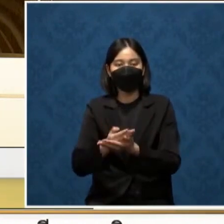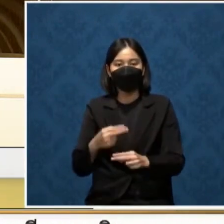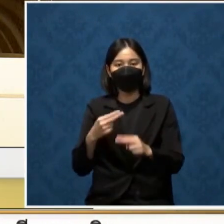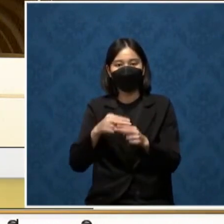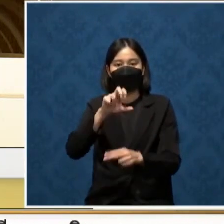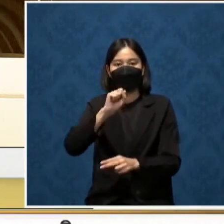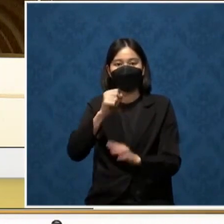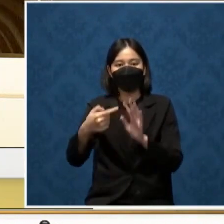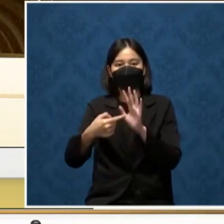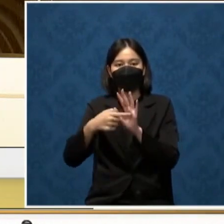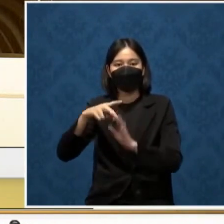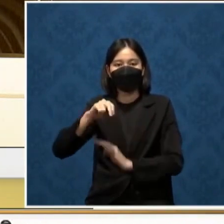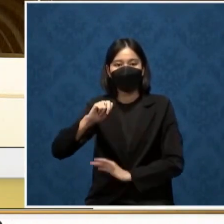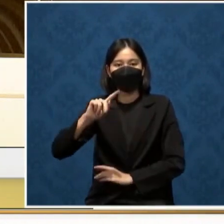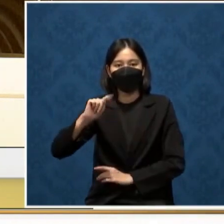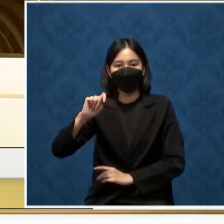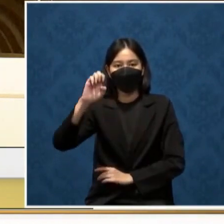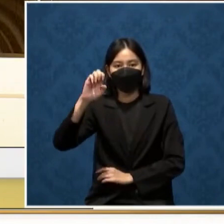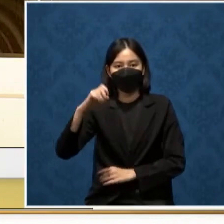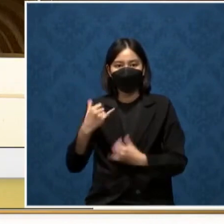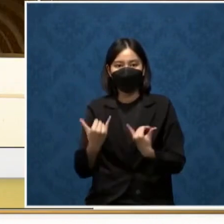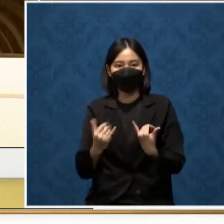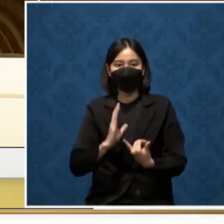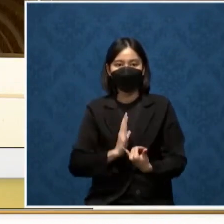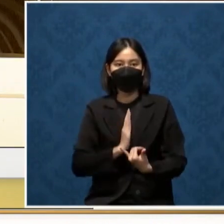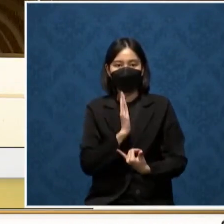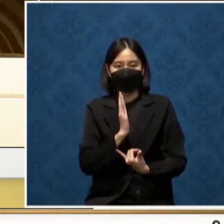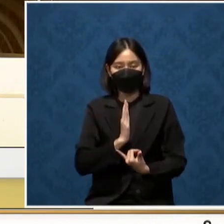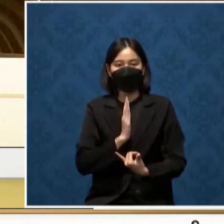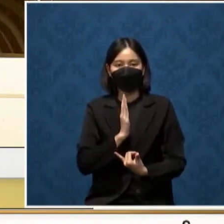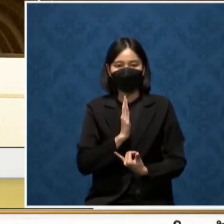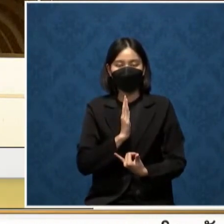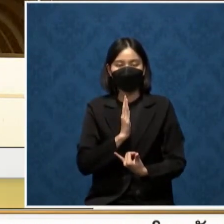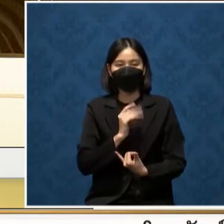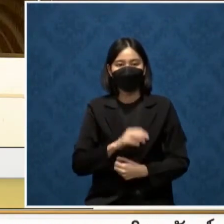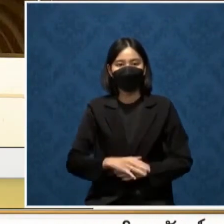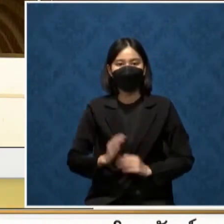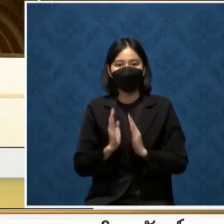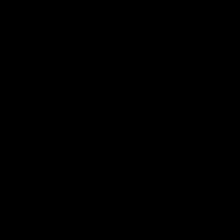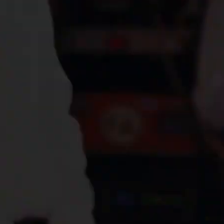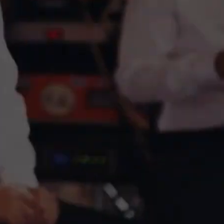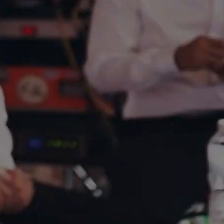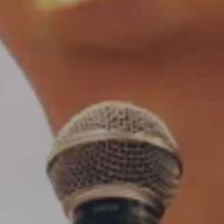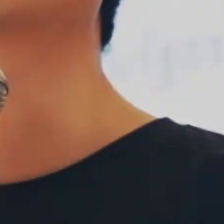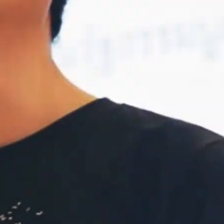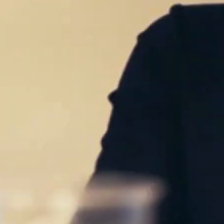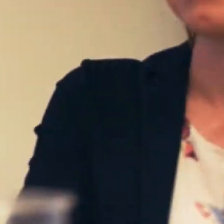พร้อมพัฒน์นะครับที่กรุณาให้เกียรติกับสภาผู้แทนราษฎรของพวกเรานะครับขอขอบคุณครับ